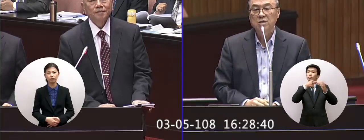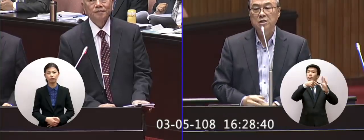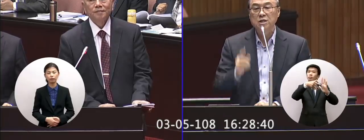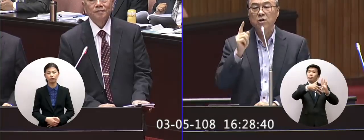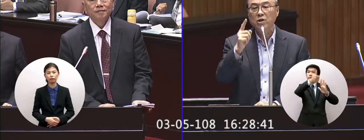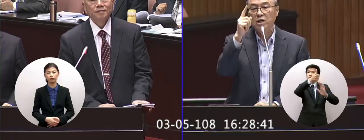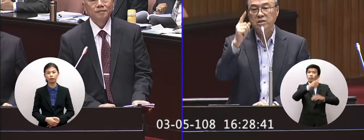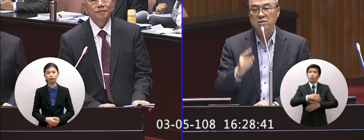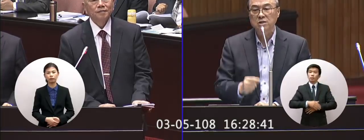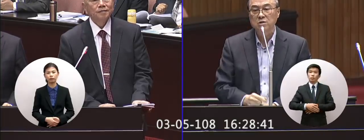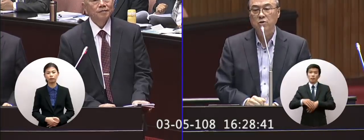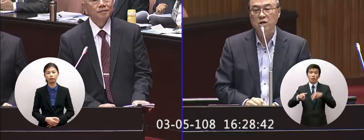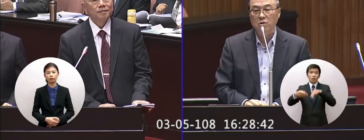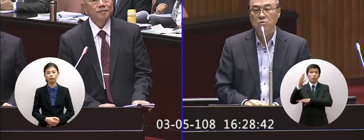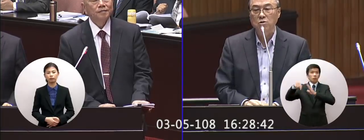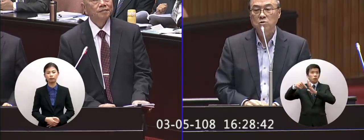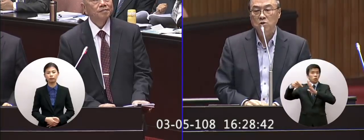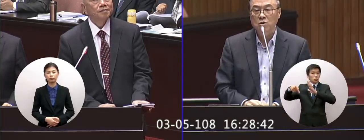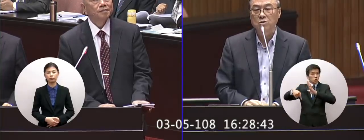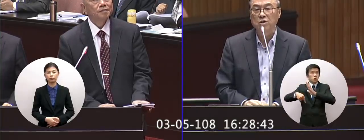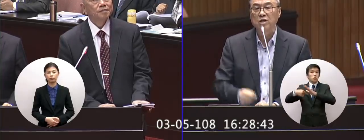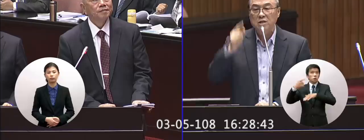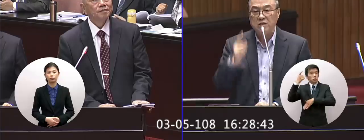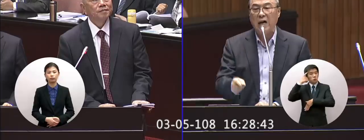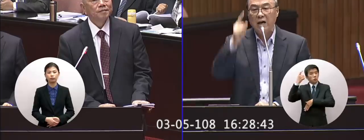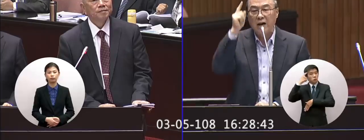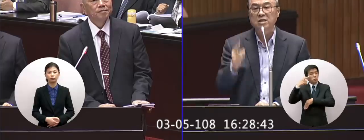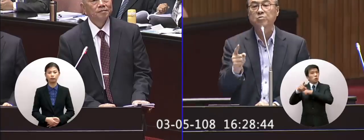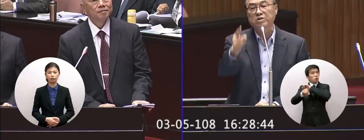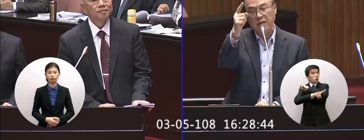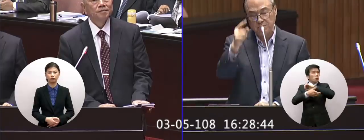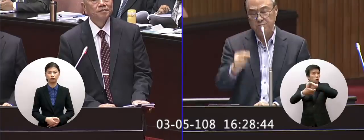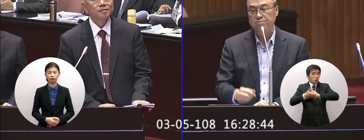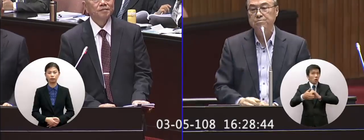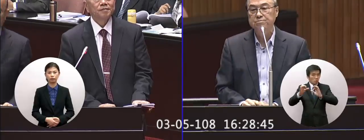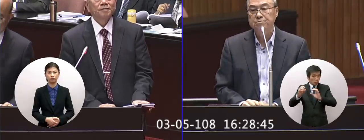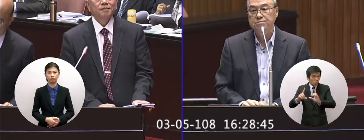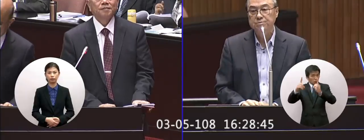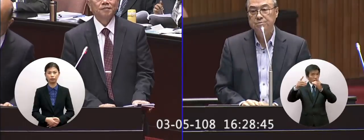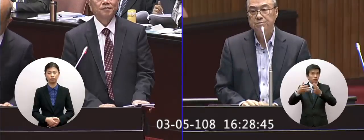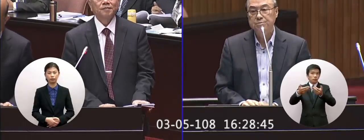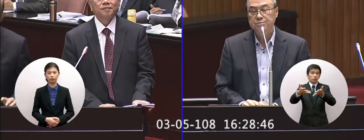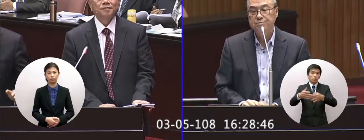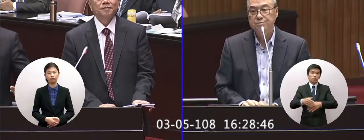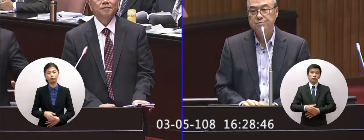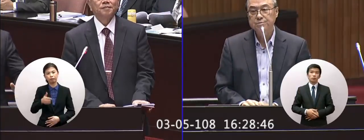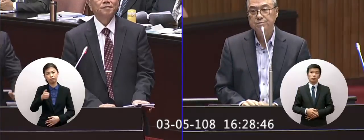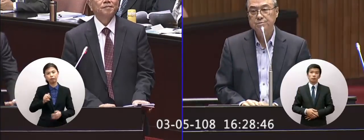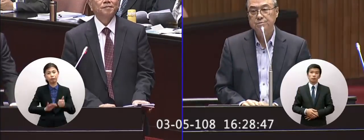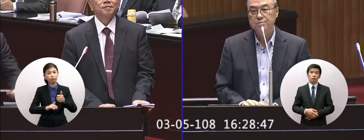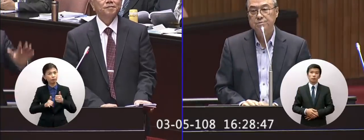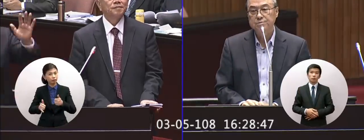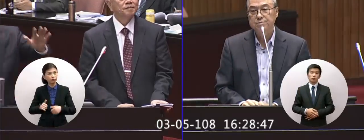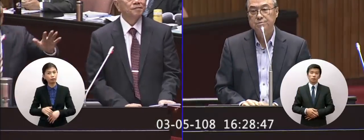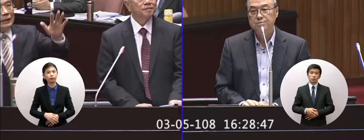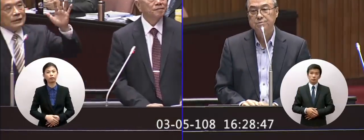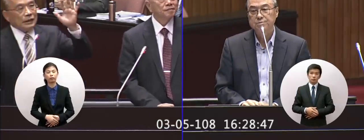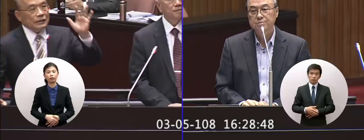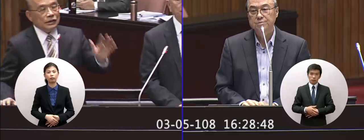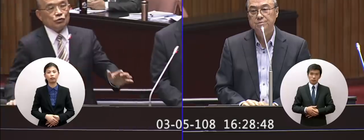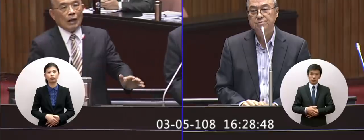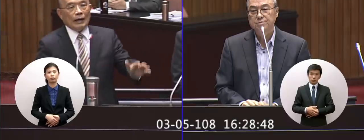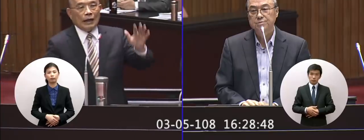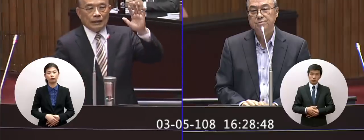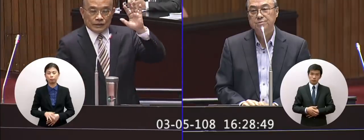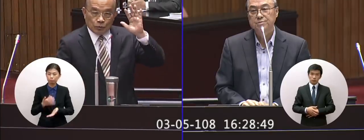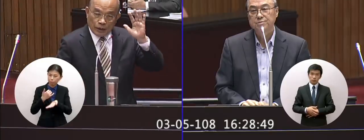长，行政院的立场、行政院的高度，最后的决定涨还是不涨？ 谢谢委员，这个相关的